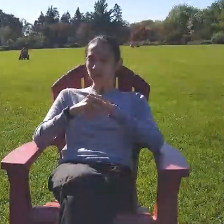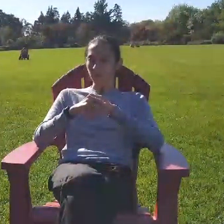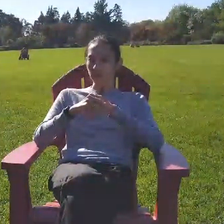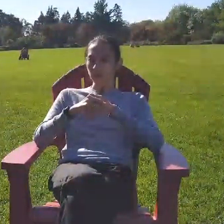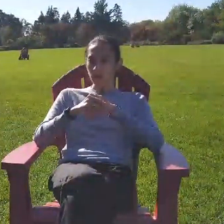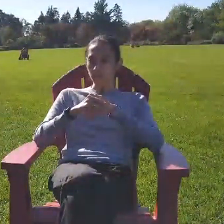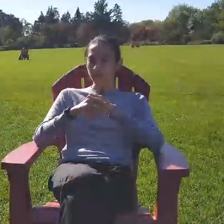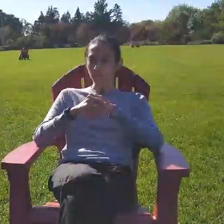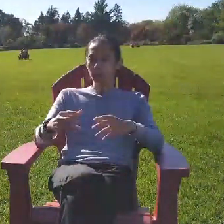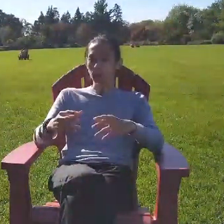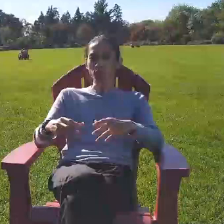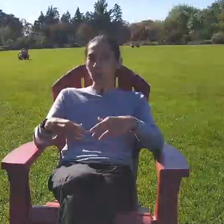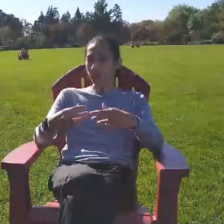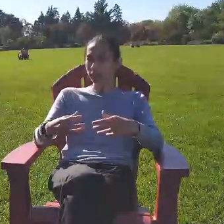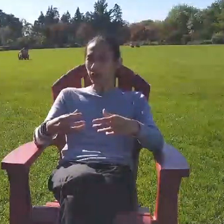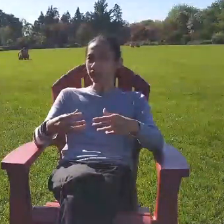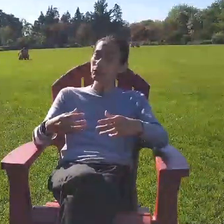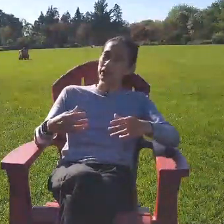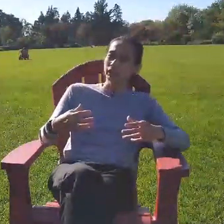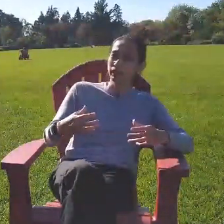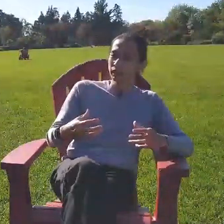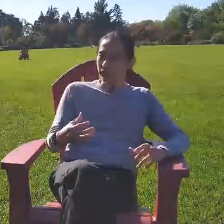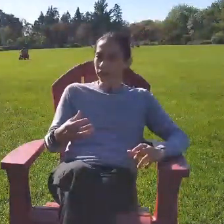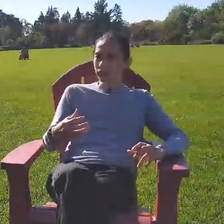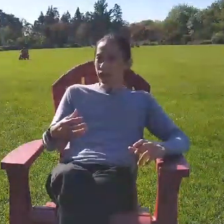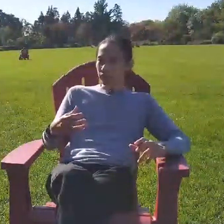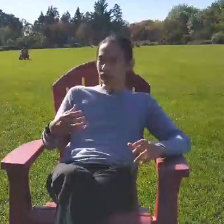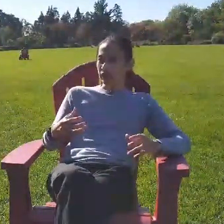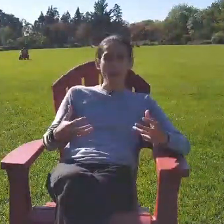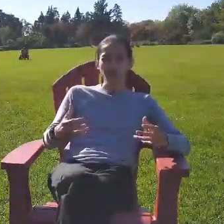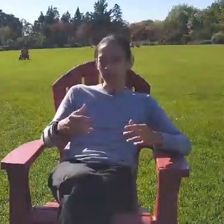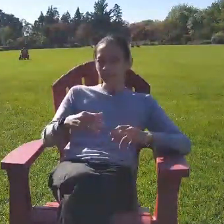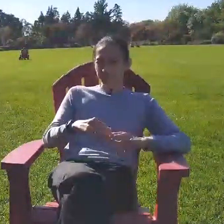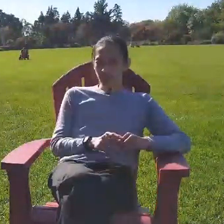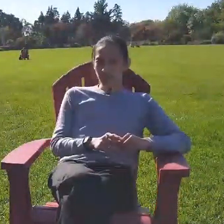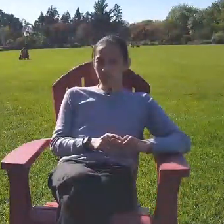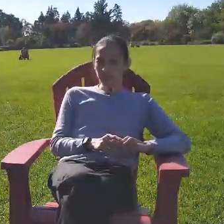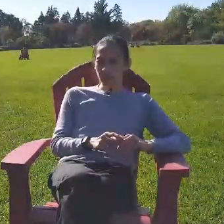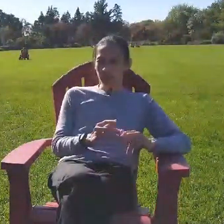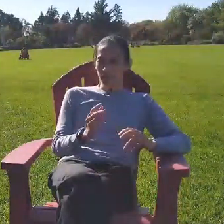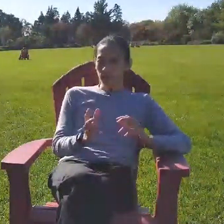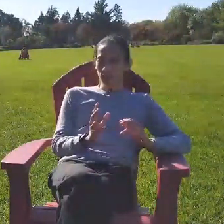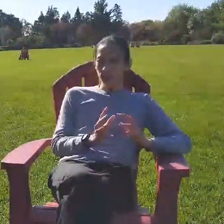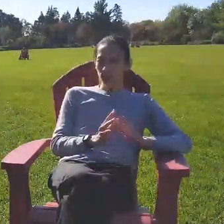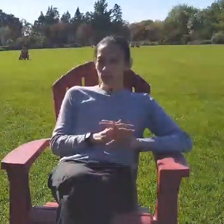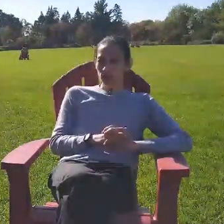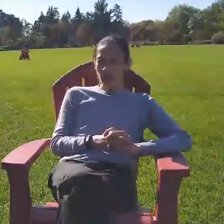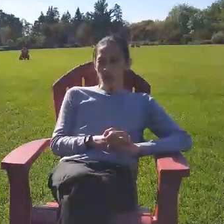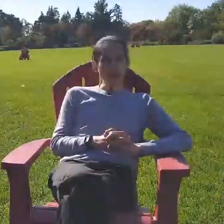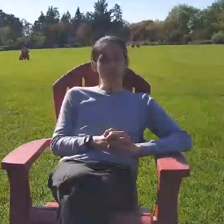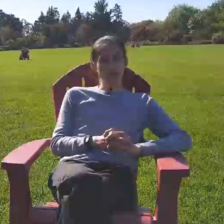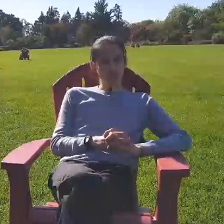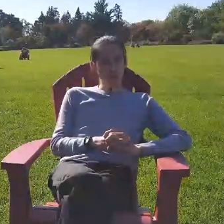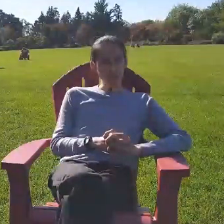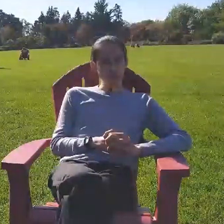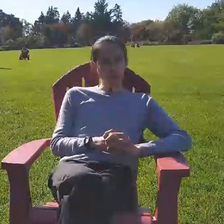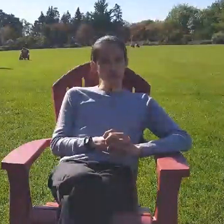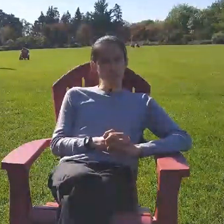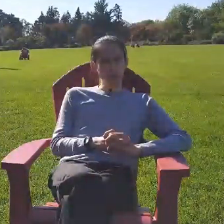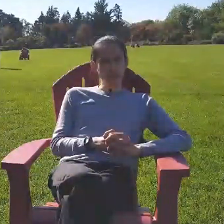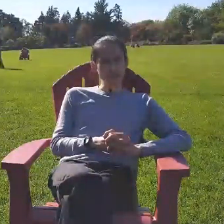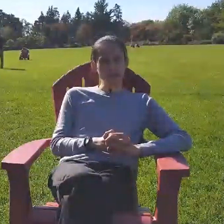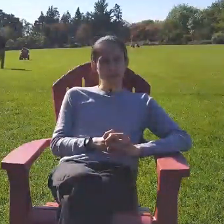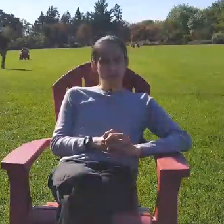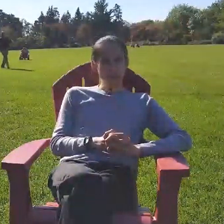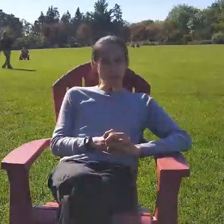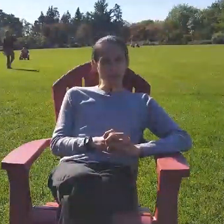seniman-seniman yang bisa membuat papan vibrasi ini bisa Di bisa diterapkan saya lihat waktu Aura diversity convers